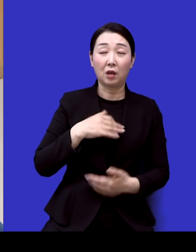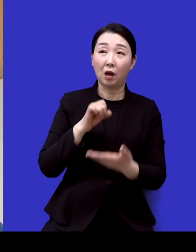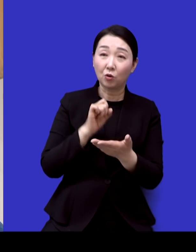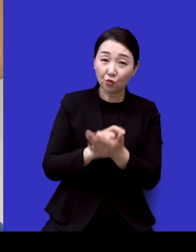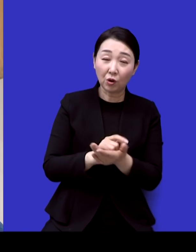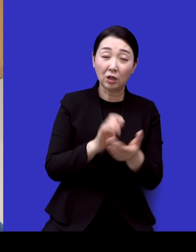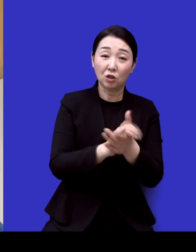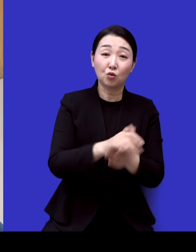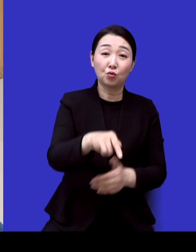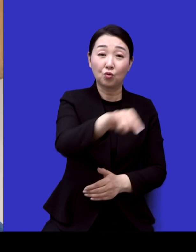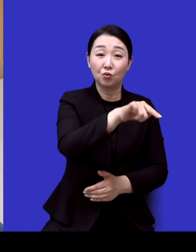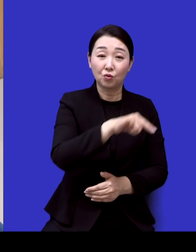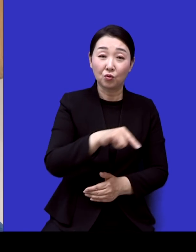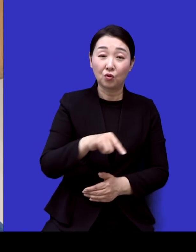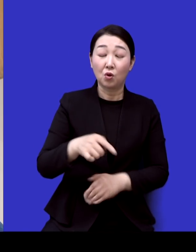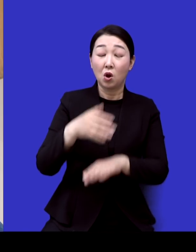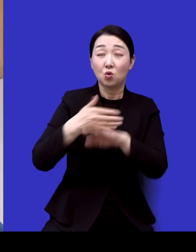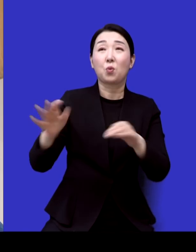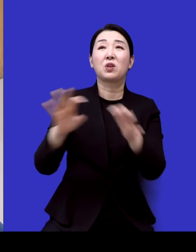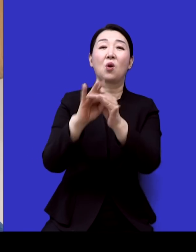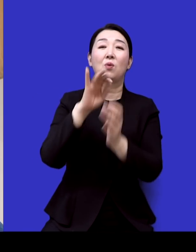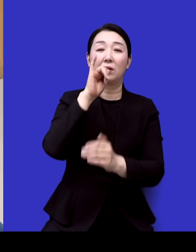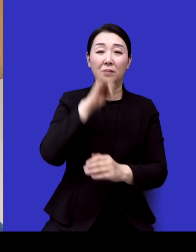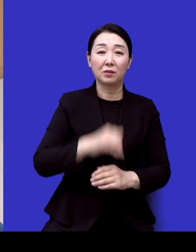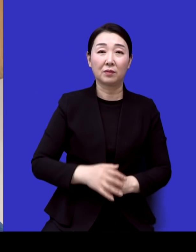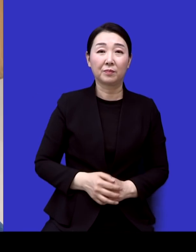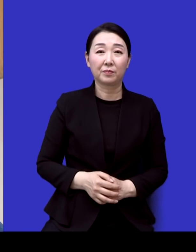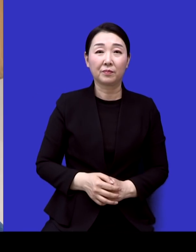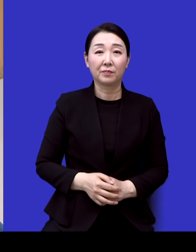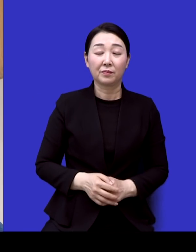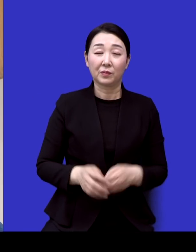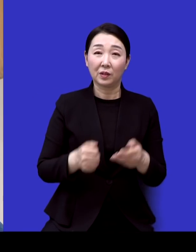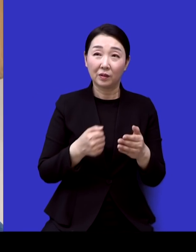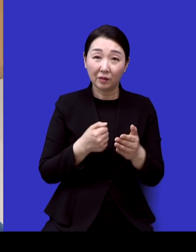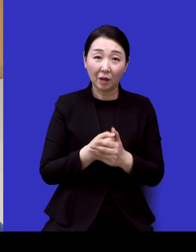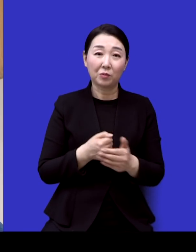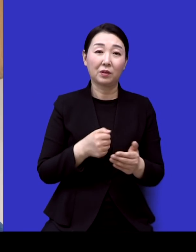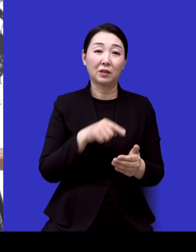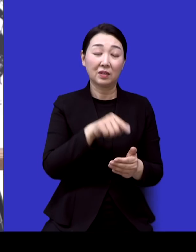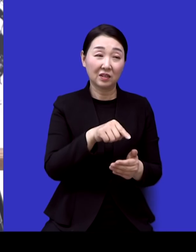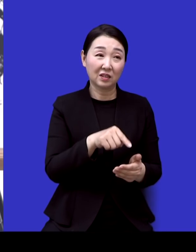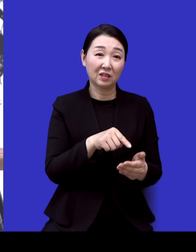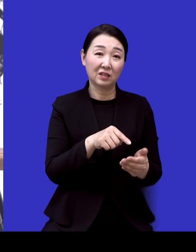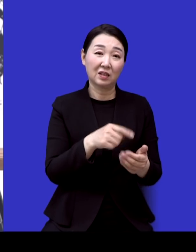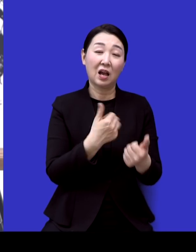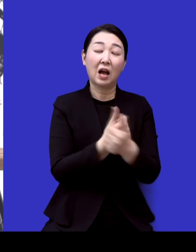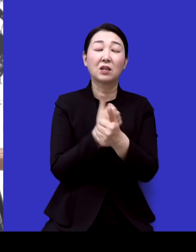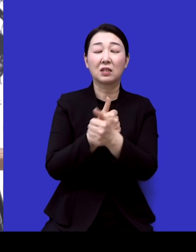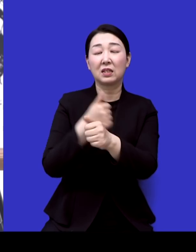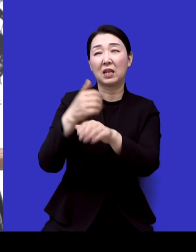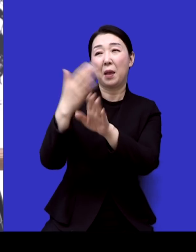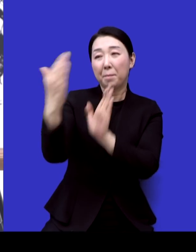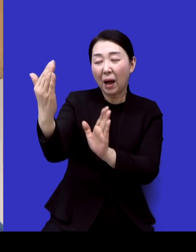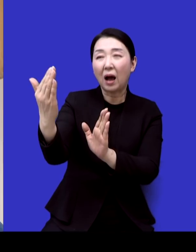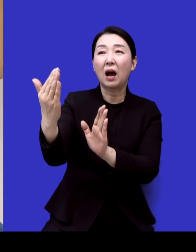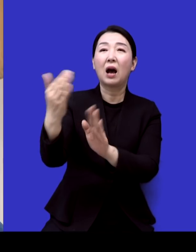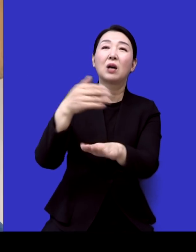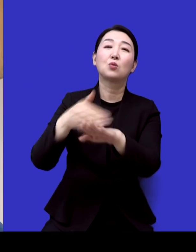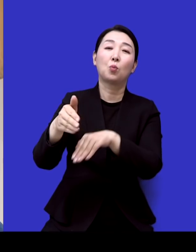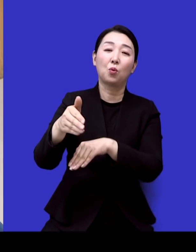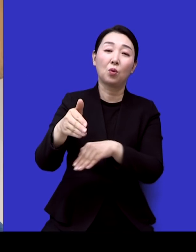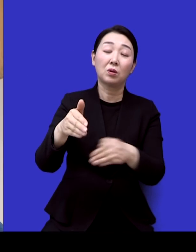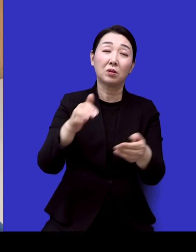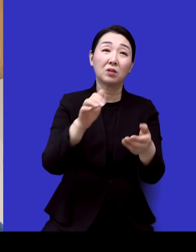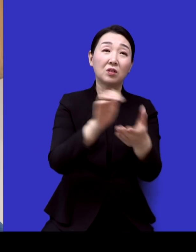축구하던 친구들이 예. 조폭이랑 연루가 됐고 그 아저씨들은 상대편 조폭이었던 거예요. 그래서 제가 그런 친구들이랑